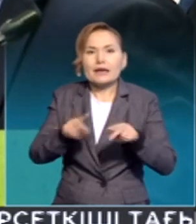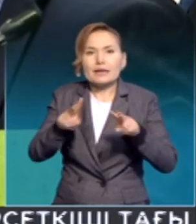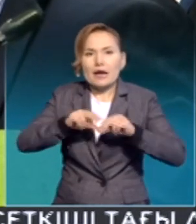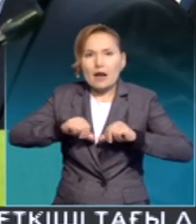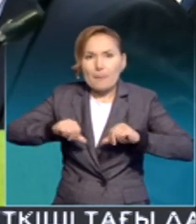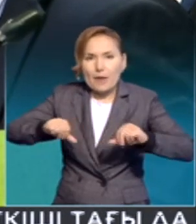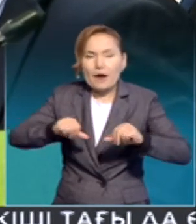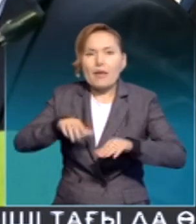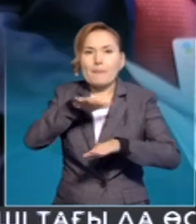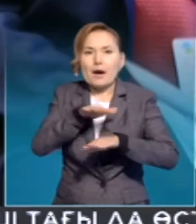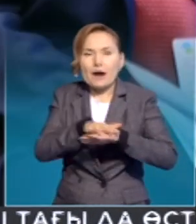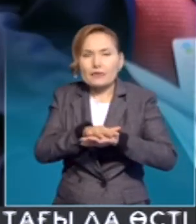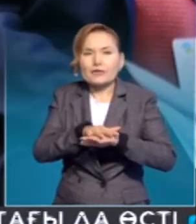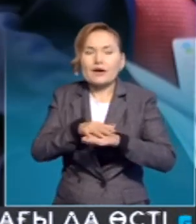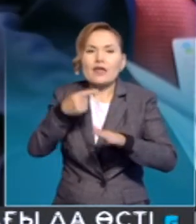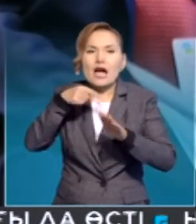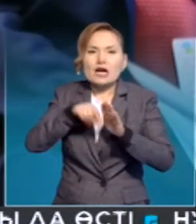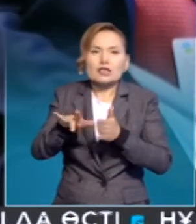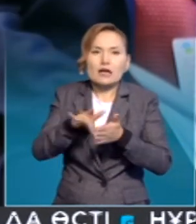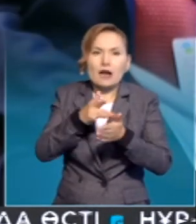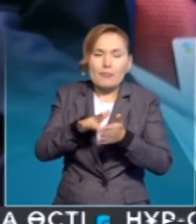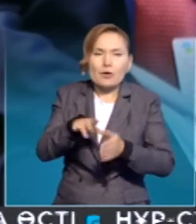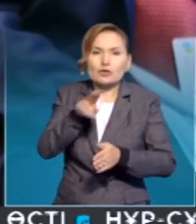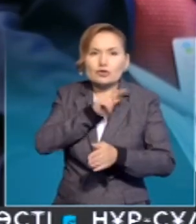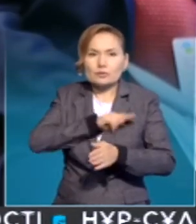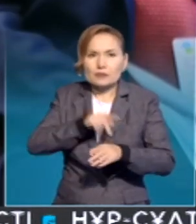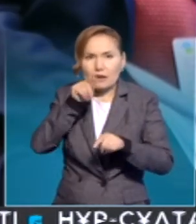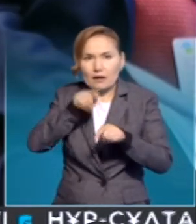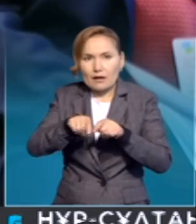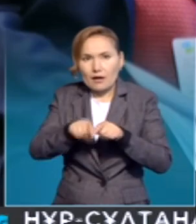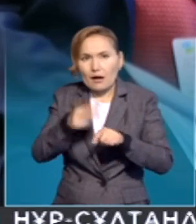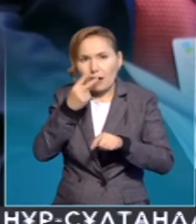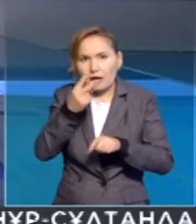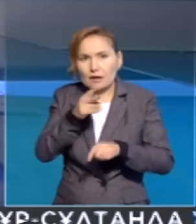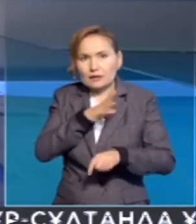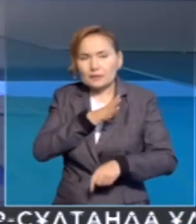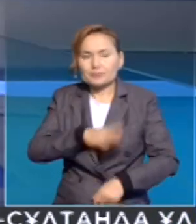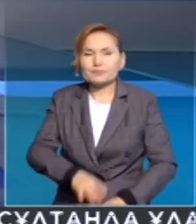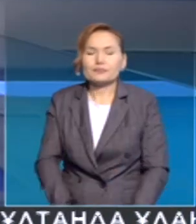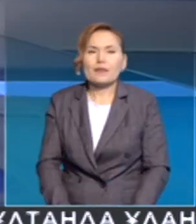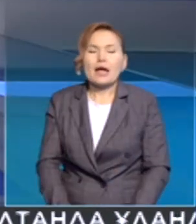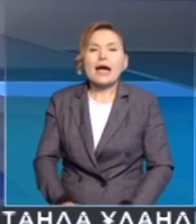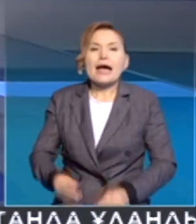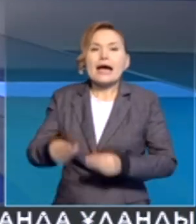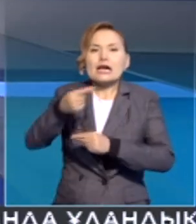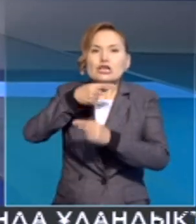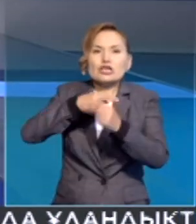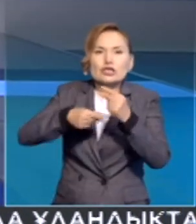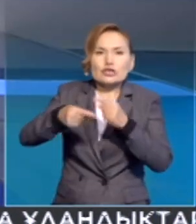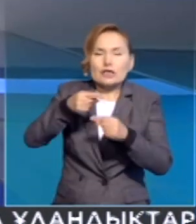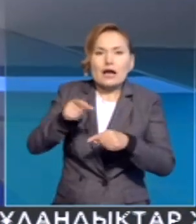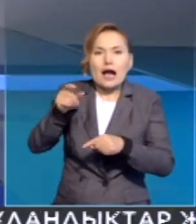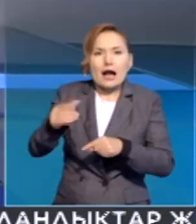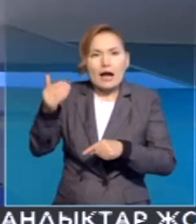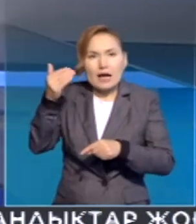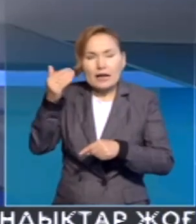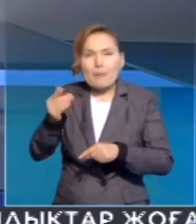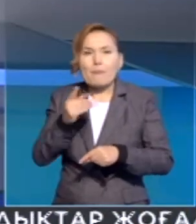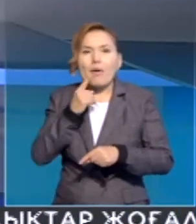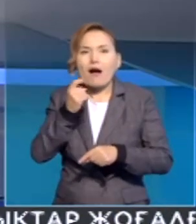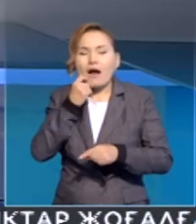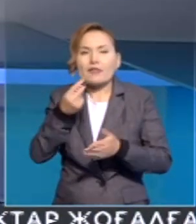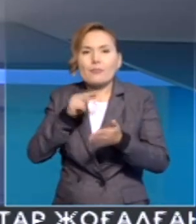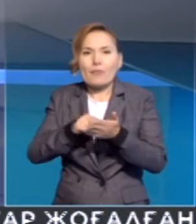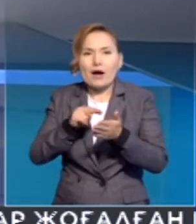комиссиясының және банктің ішкі аудит қызметінің есептері қаралды. Жеке кәсіпкерлер қант бағасын қолдан көтеріп